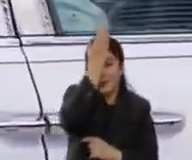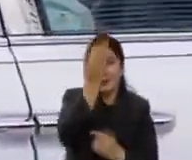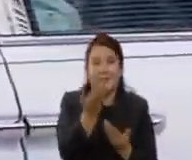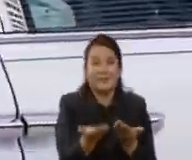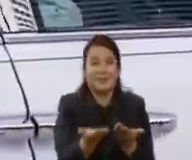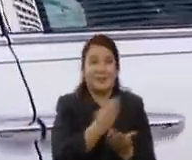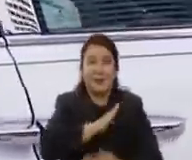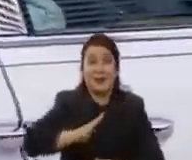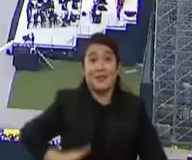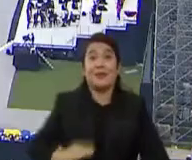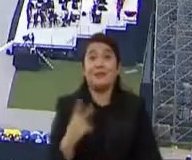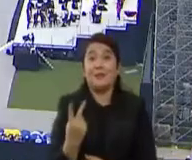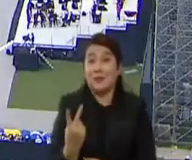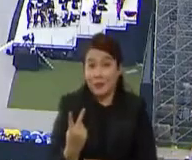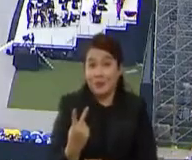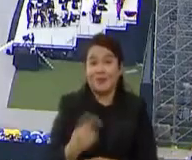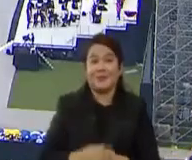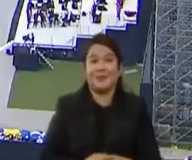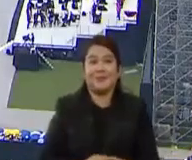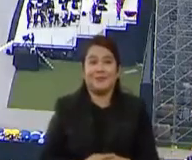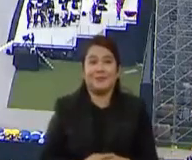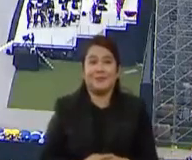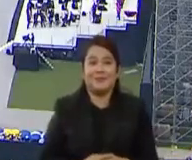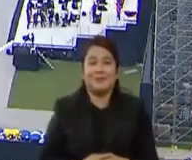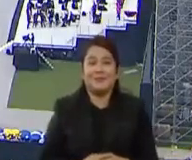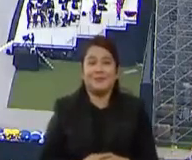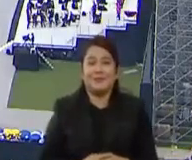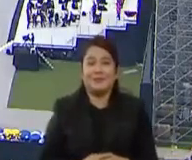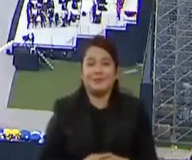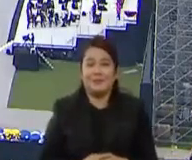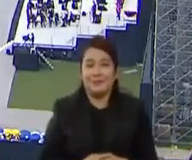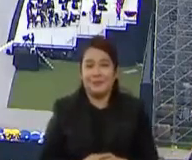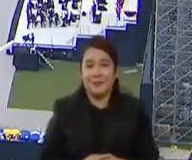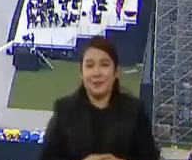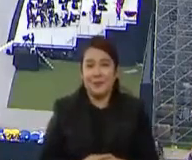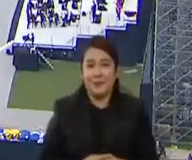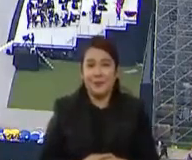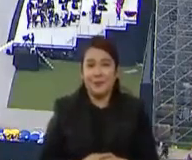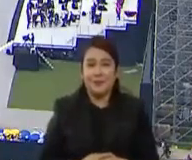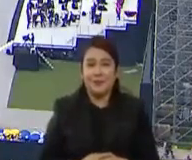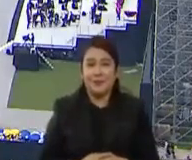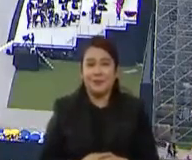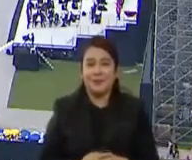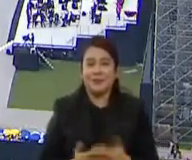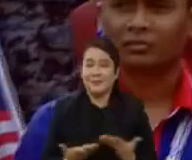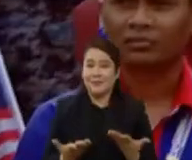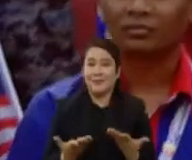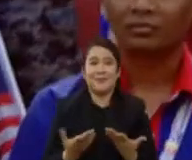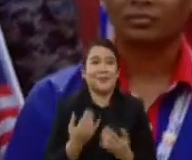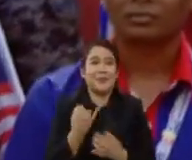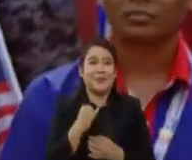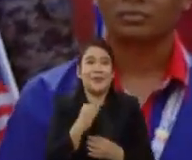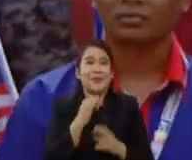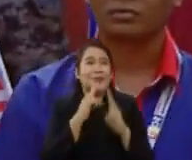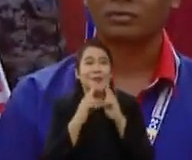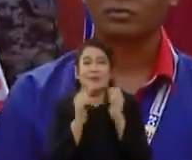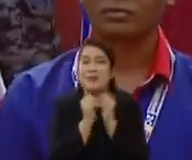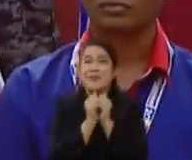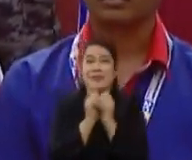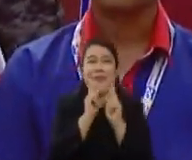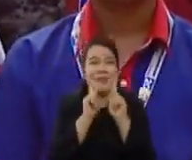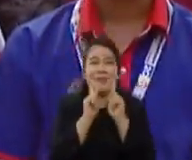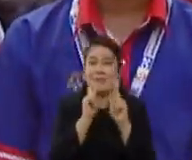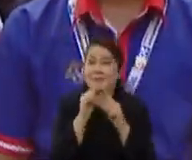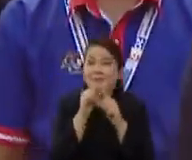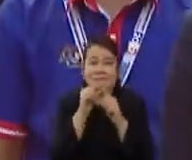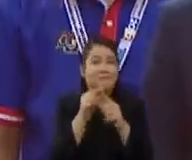berdua yang sama sekali tidak dapat kita gambarkan dengan kata-kata. Saya rasa kerana kita